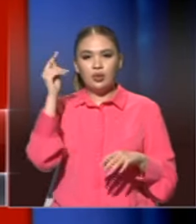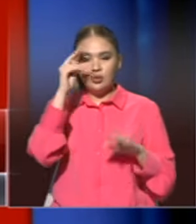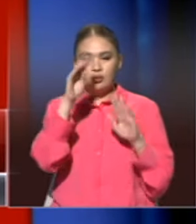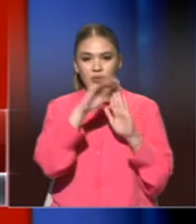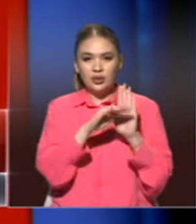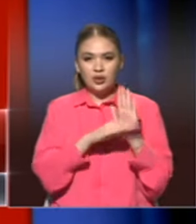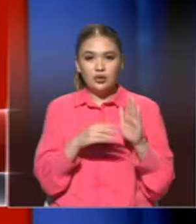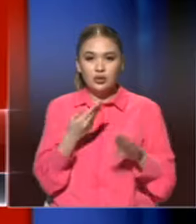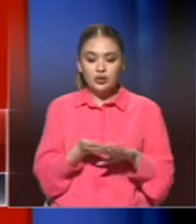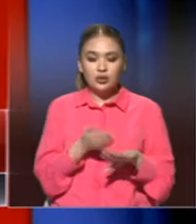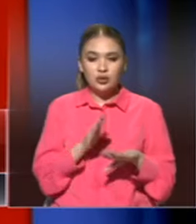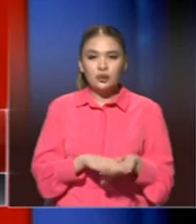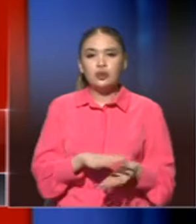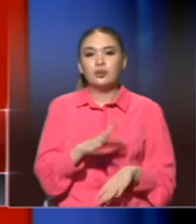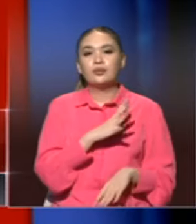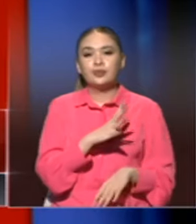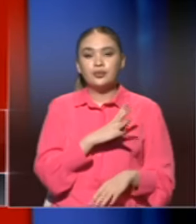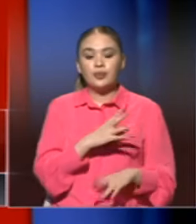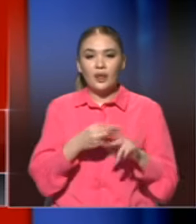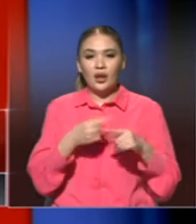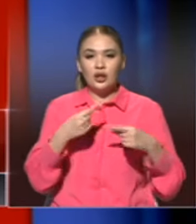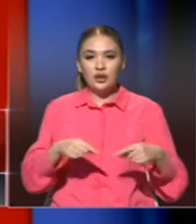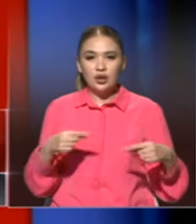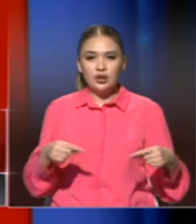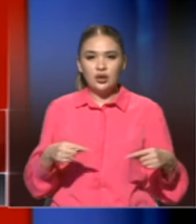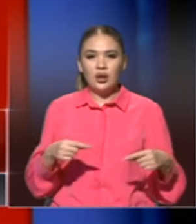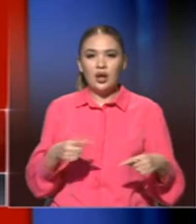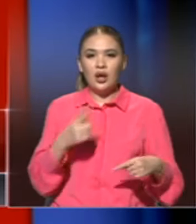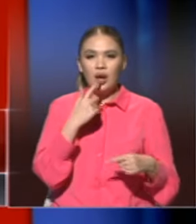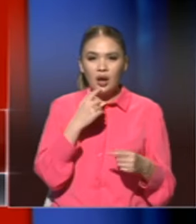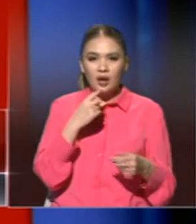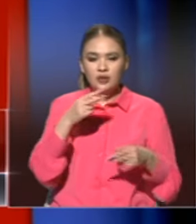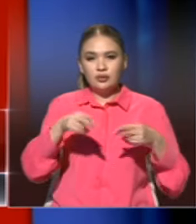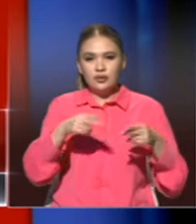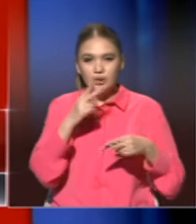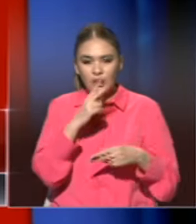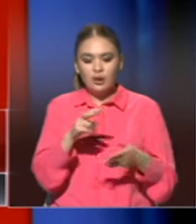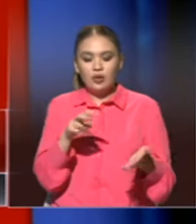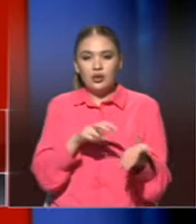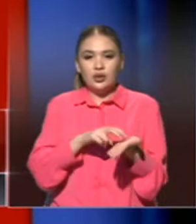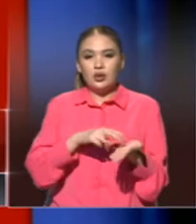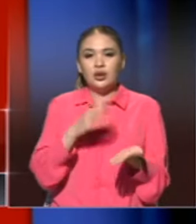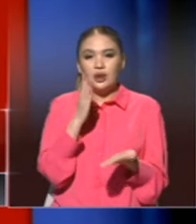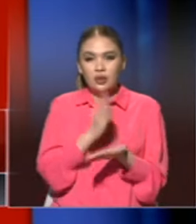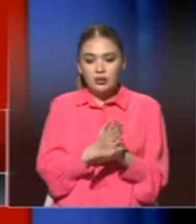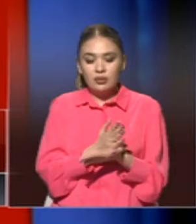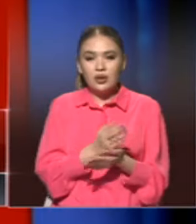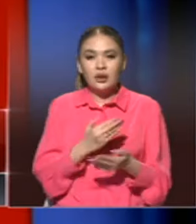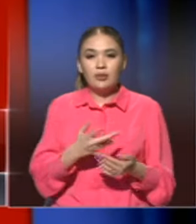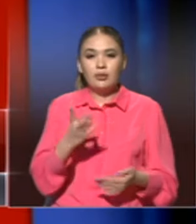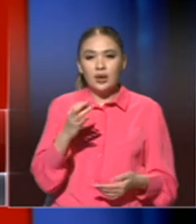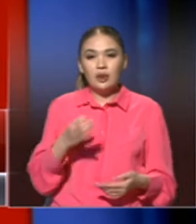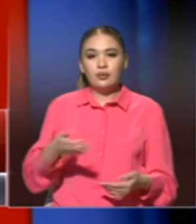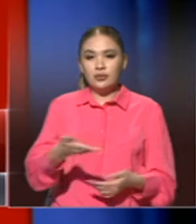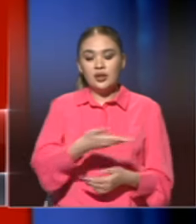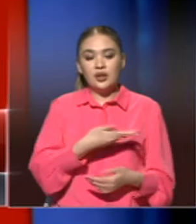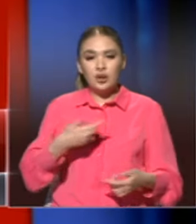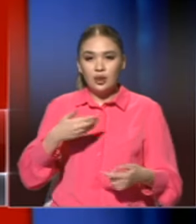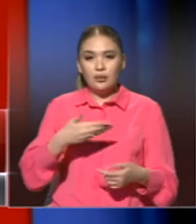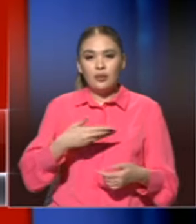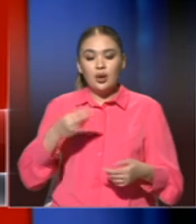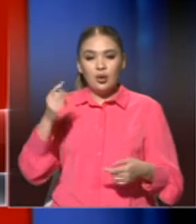біреусі жаңағы ол түрлі қан көргенде, пышақ көргенде ол қорықты деген сияқты. Бірақ бұл жерде менің ойымша, бұл